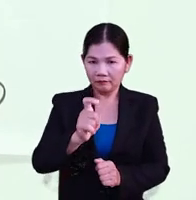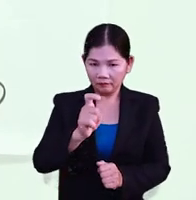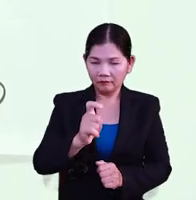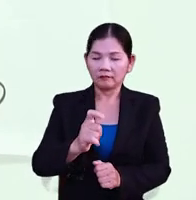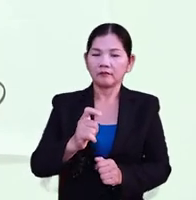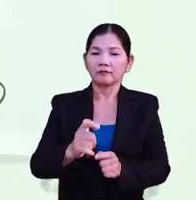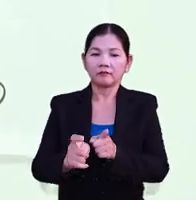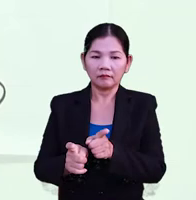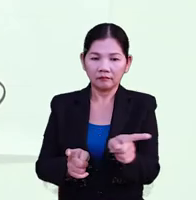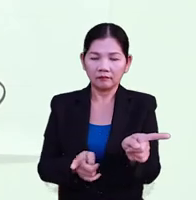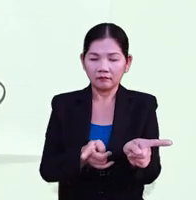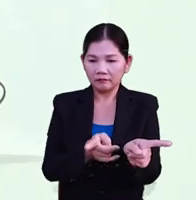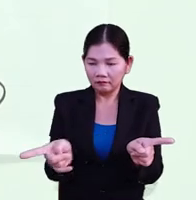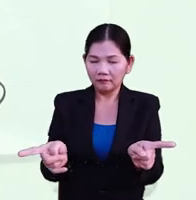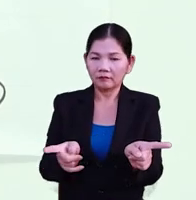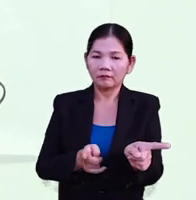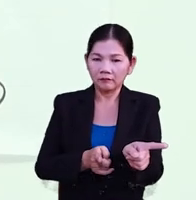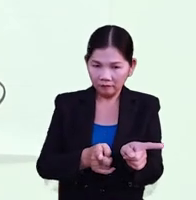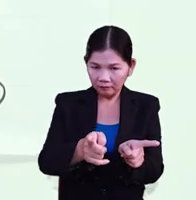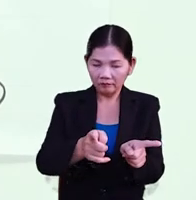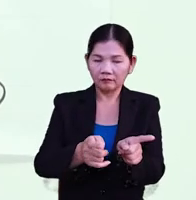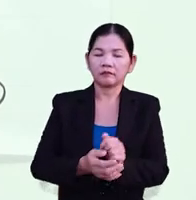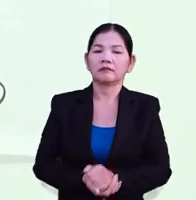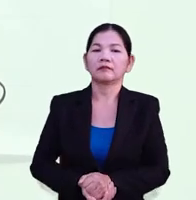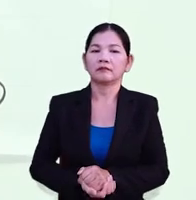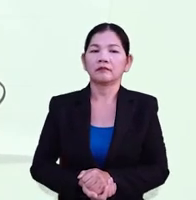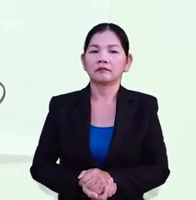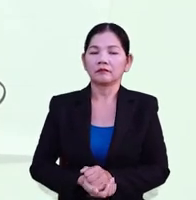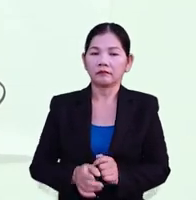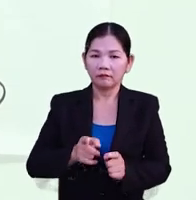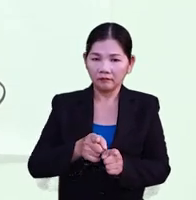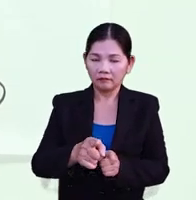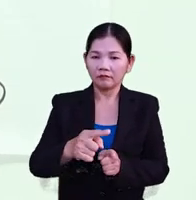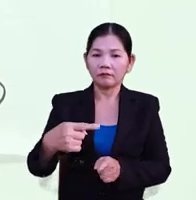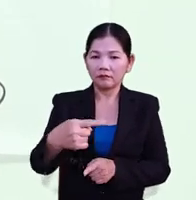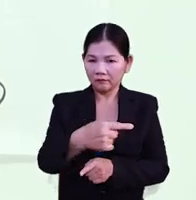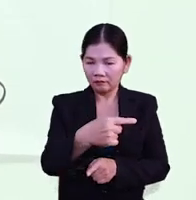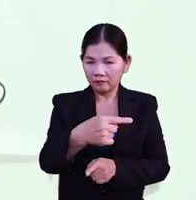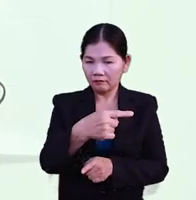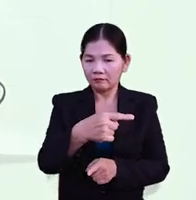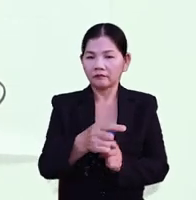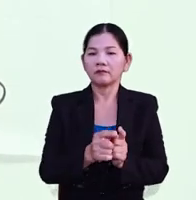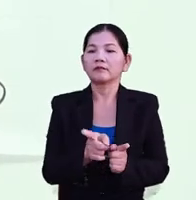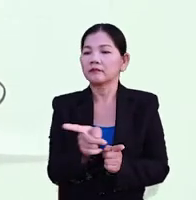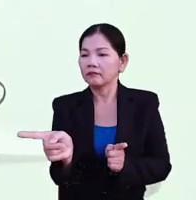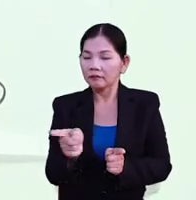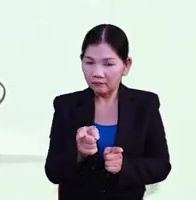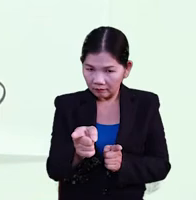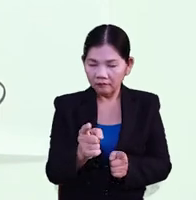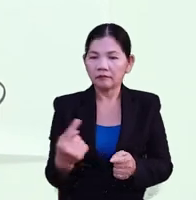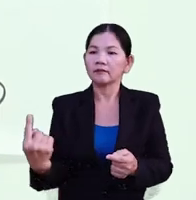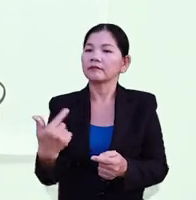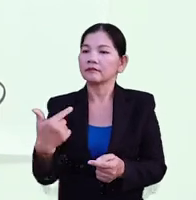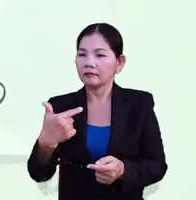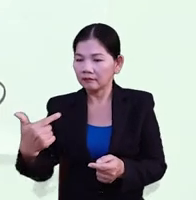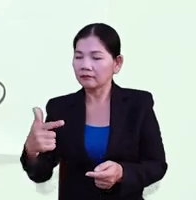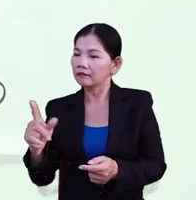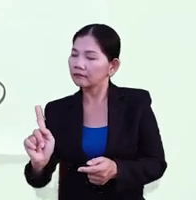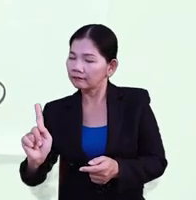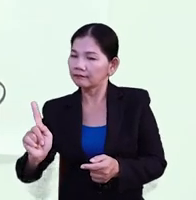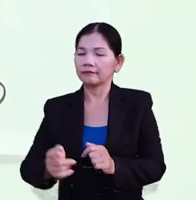នេះចាកូនមើលណាតើព្រួញនេះបត់ទៅខាងណា